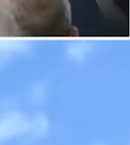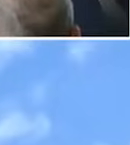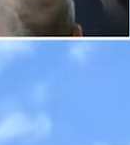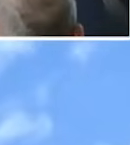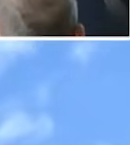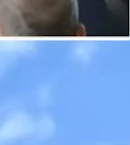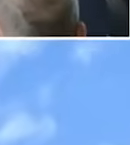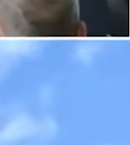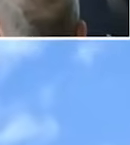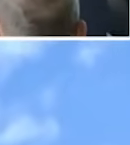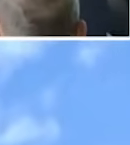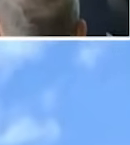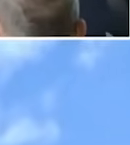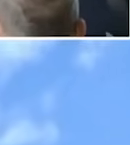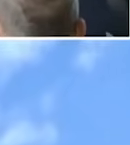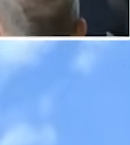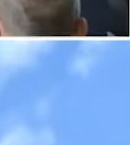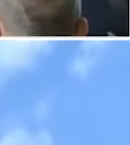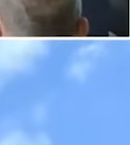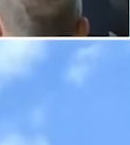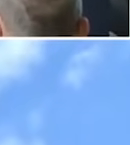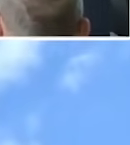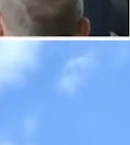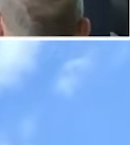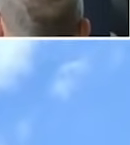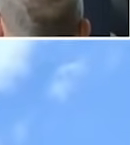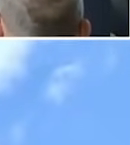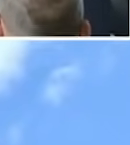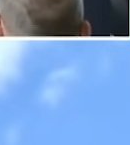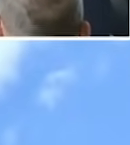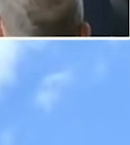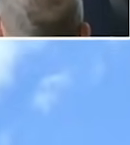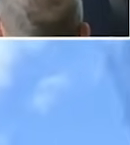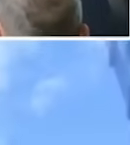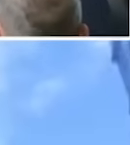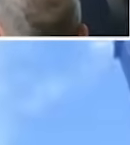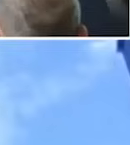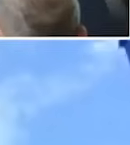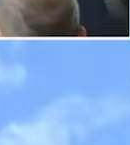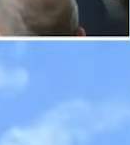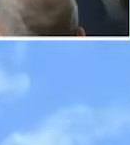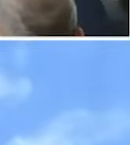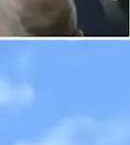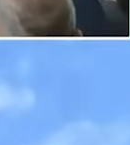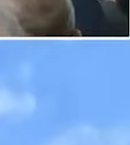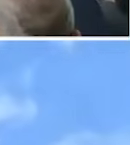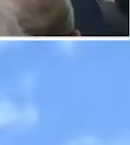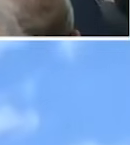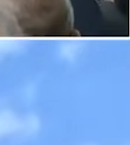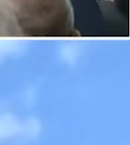itu sendiri. Tadi juga banyak sekali berdatangan anak murid atau anak didik dari Marissa Haque,